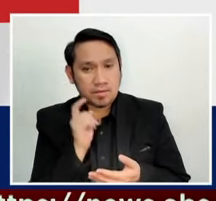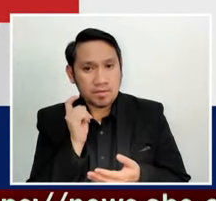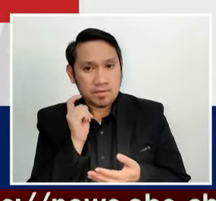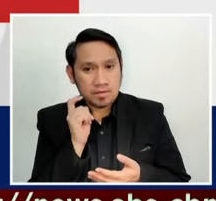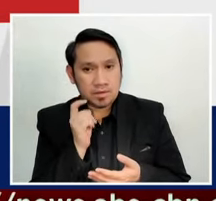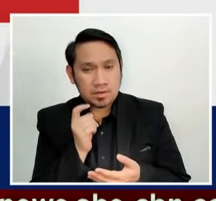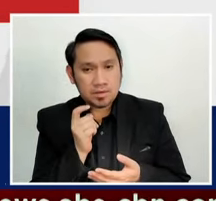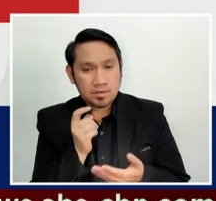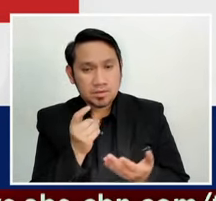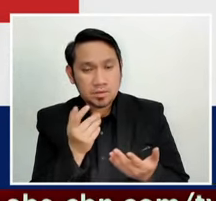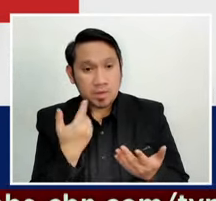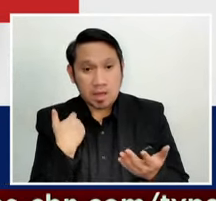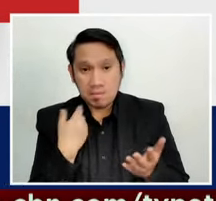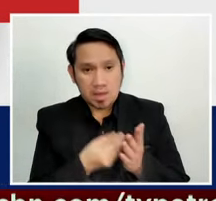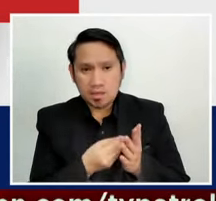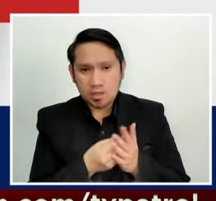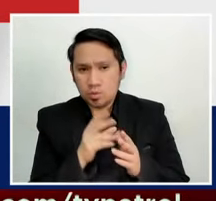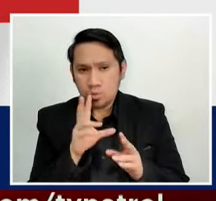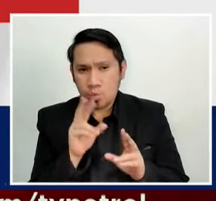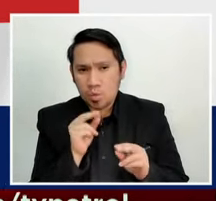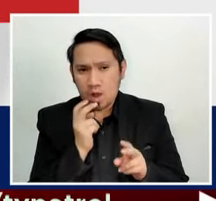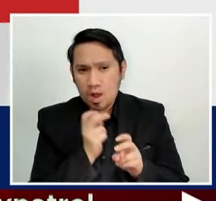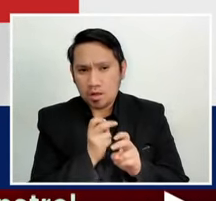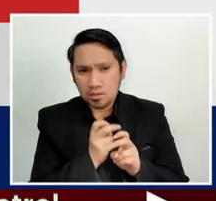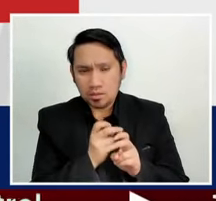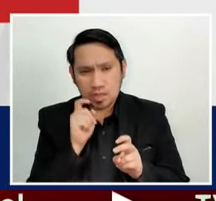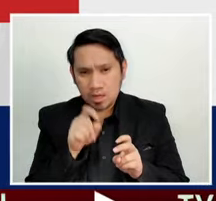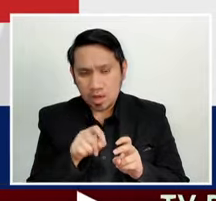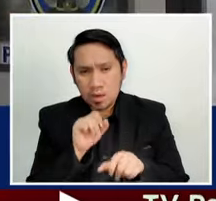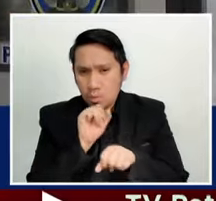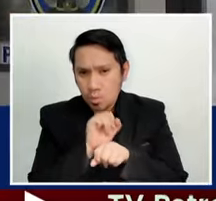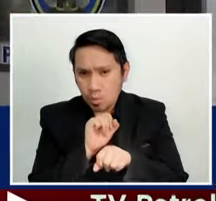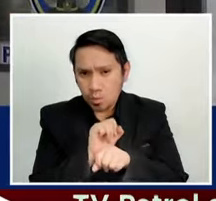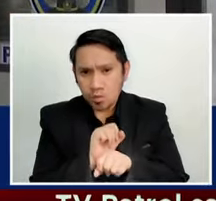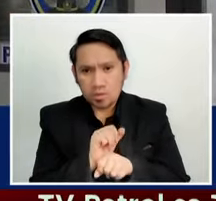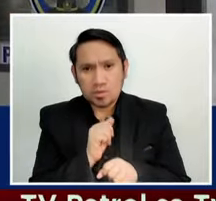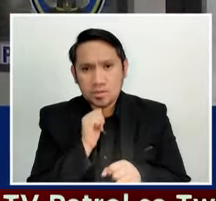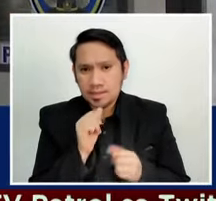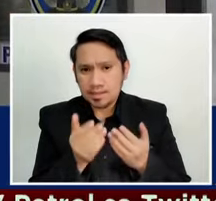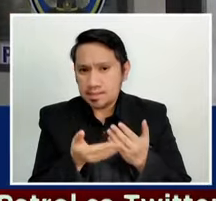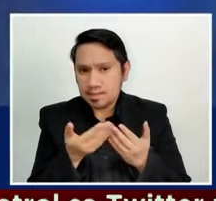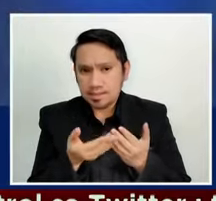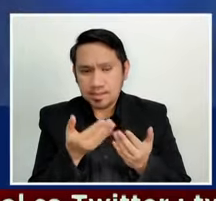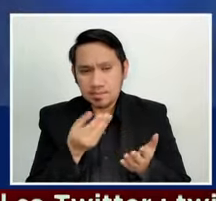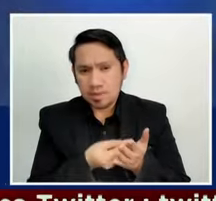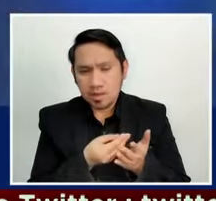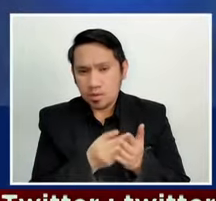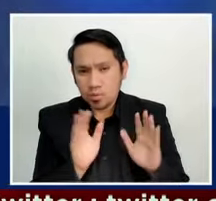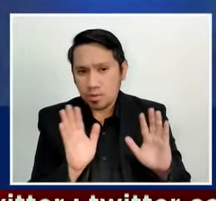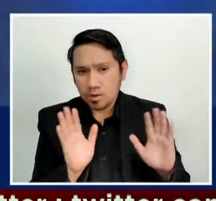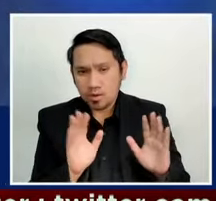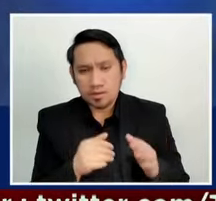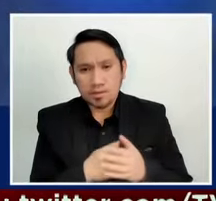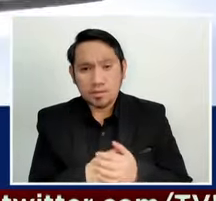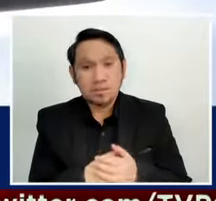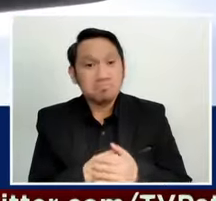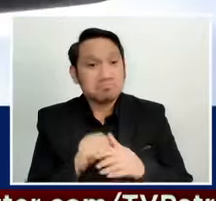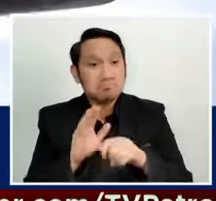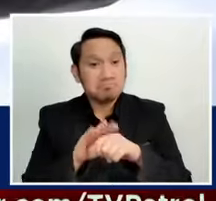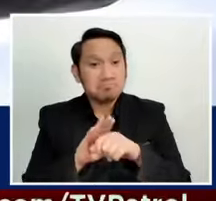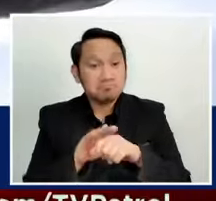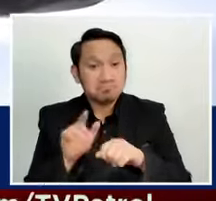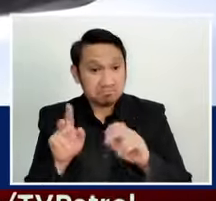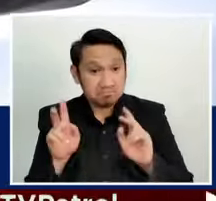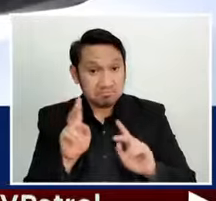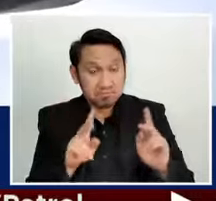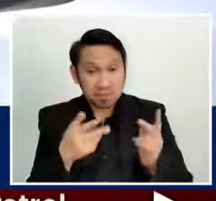pitik lang, may pera na. So kailangan pinaghihirapan. Huwag easy money. Nagbabala naman ang HPG sa publiko na mag-ingat sa